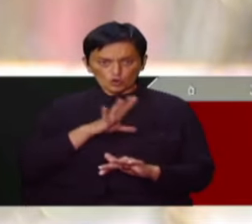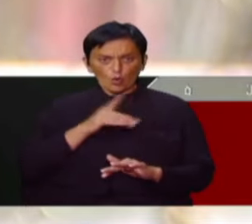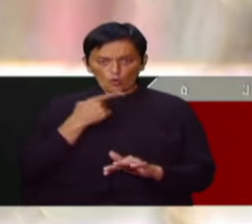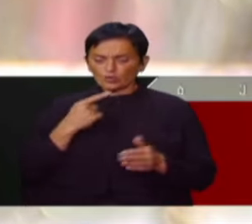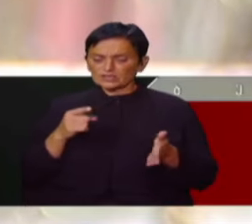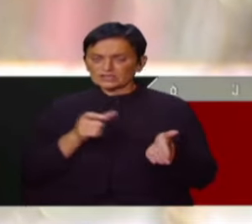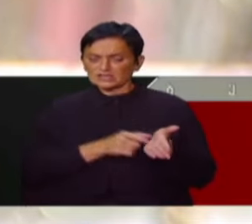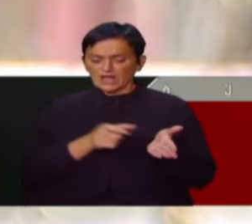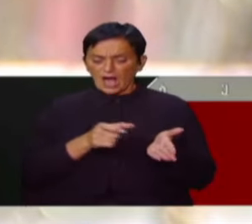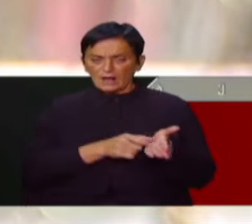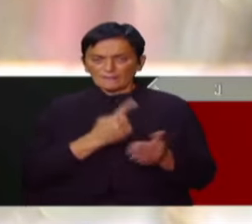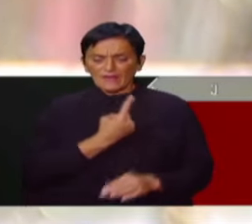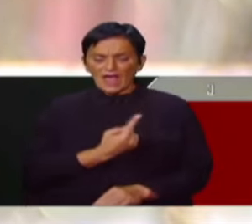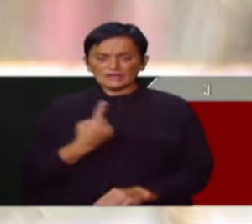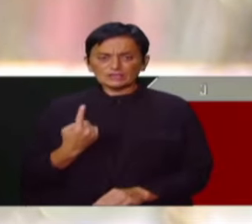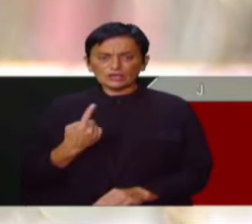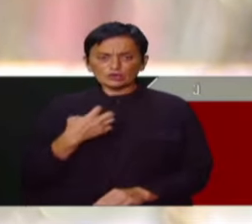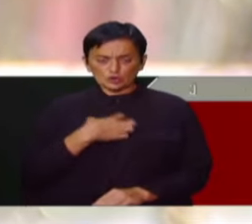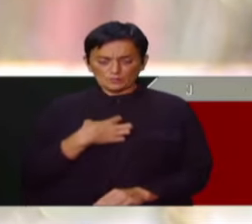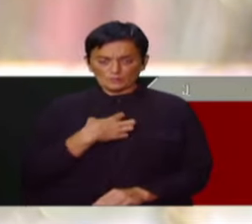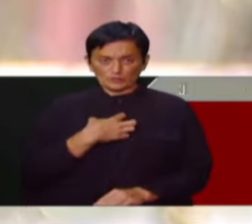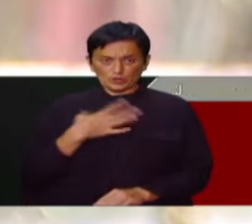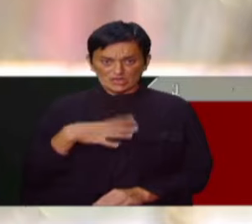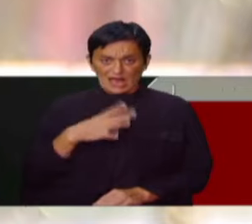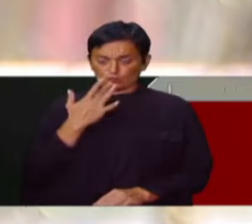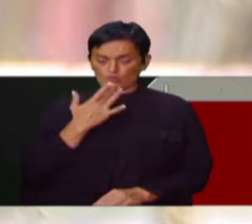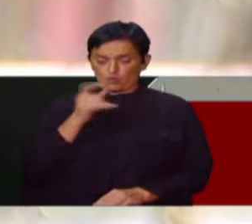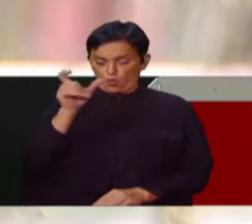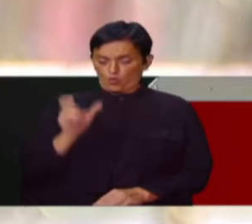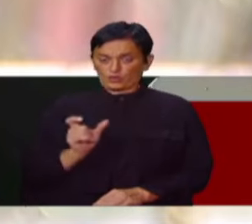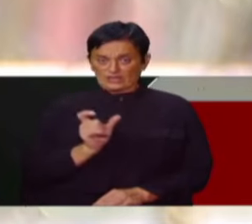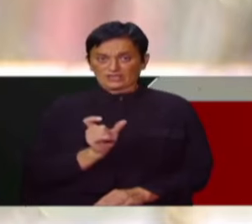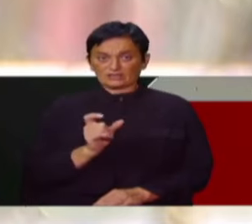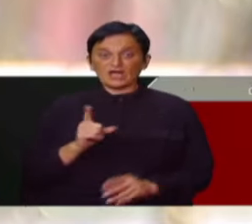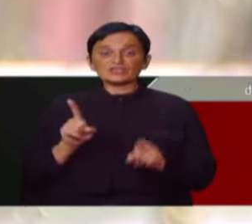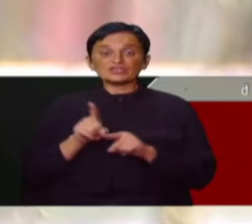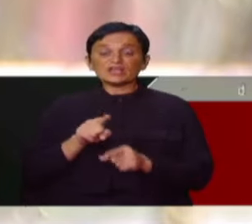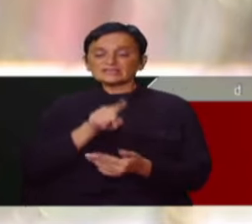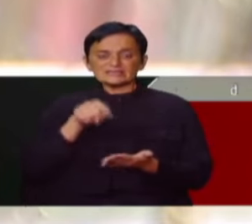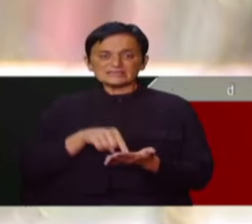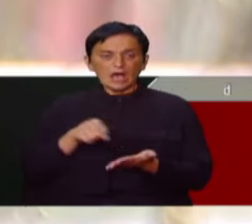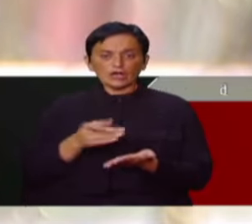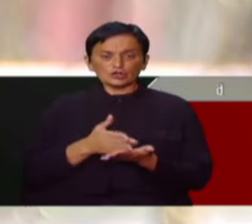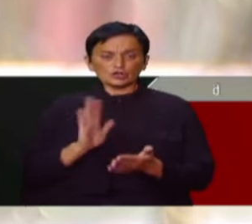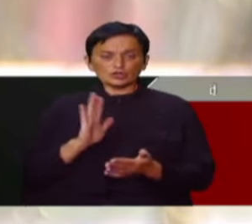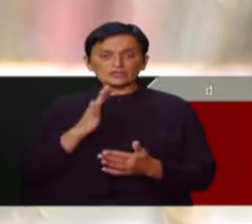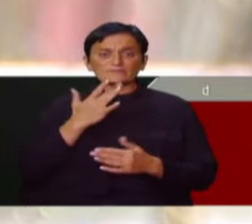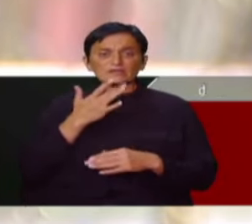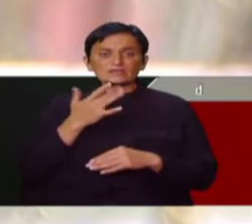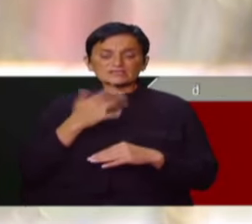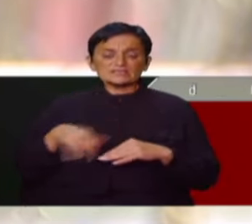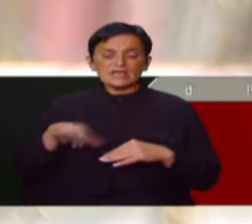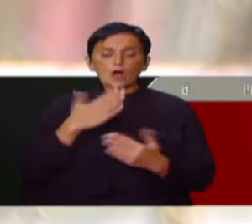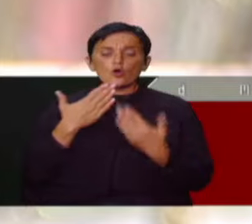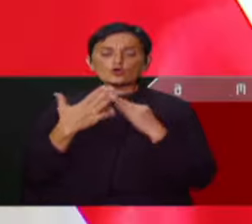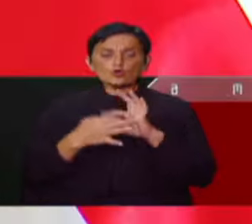კიდევაც როგორც ერთ-ერთი მნიშვნელოვანი ელემენტი ქართული პოლიტიკისა მაგრამ ეს არ არის ისეთი საკითხი რომელზეც საგარეო კომუნიკაციის დროს ხდება